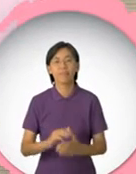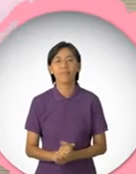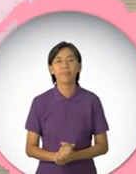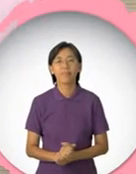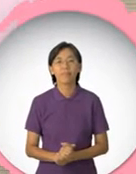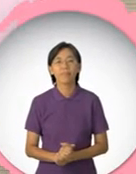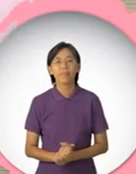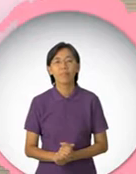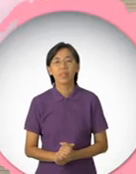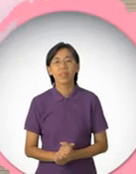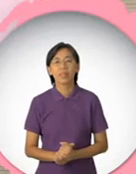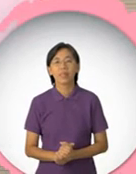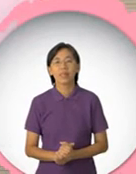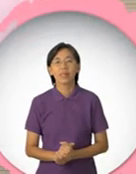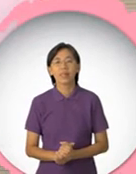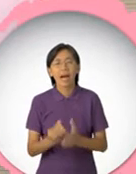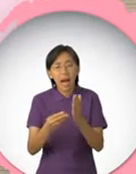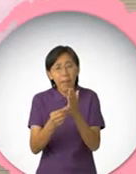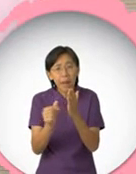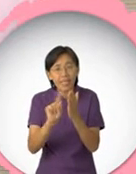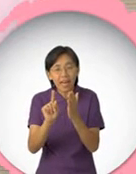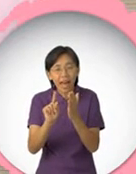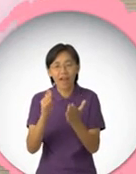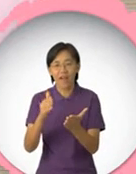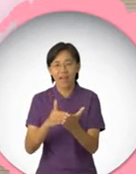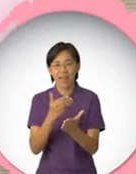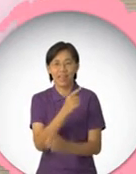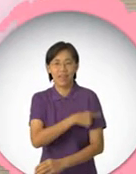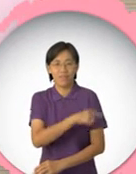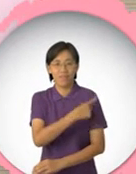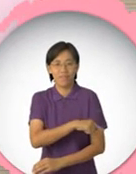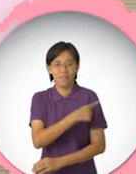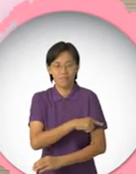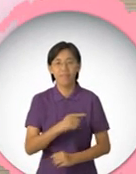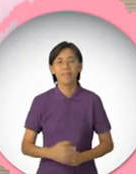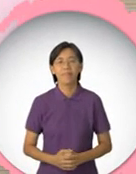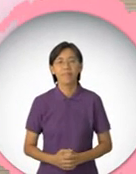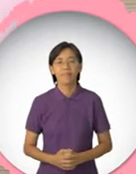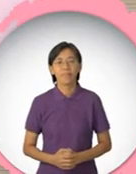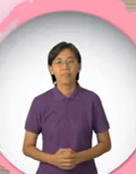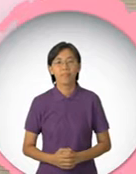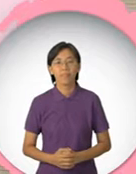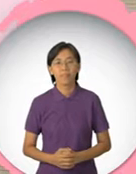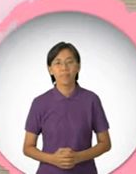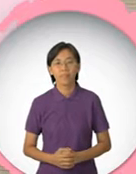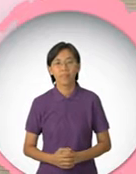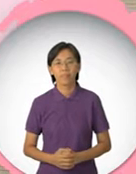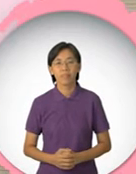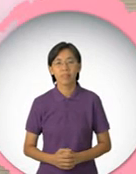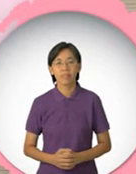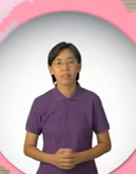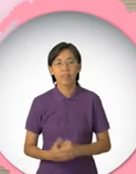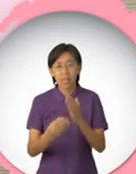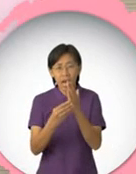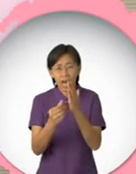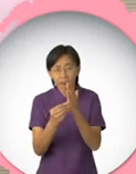เป็นส่วนของไขมันไขมันก็คือเนยขาว ครับผม นะคะค่ะแล้วถัดไปที่เป็นในส่วนของไขมัน